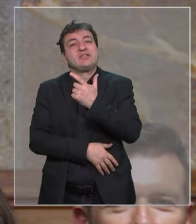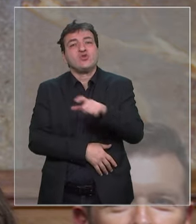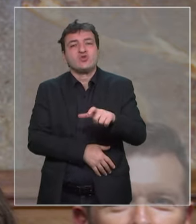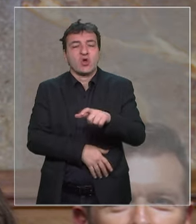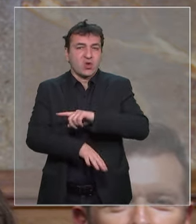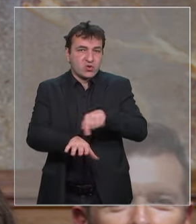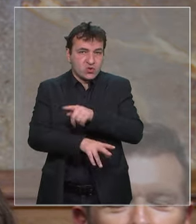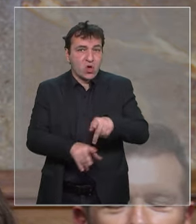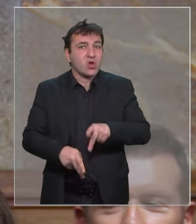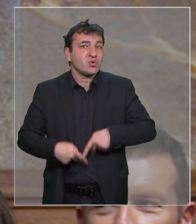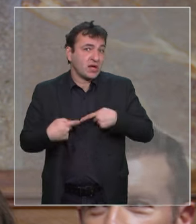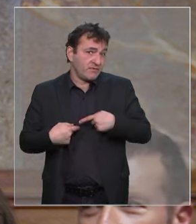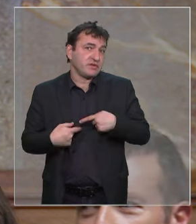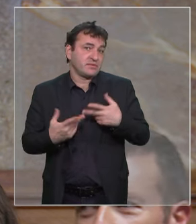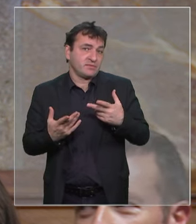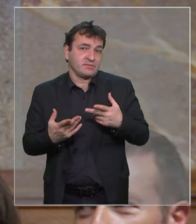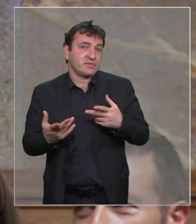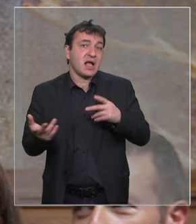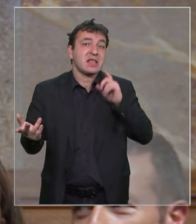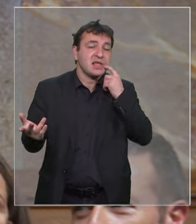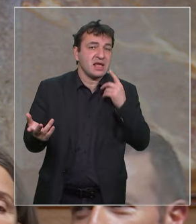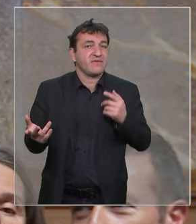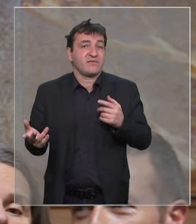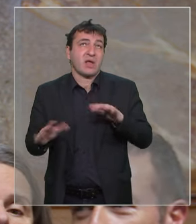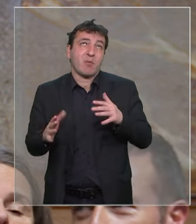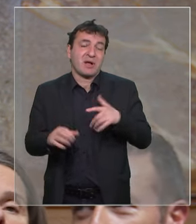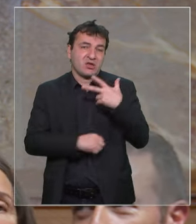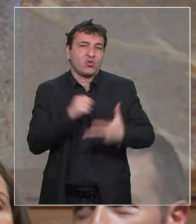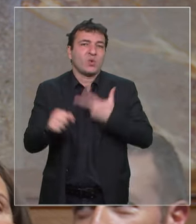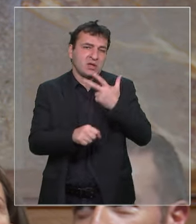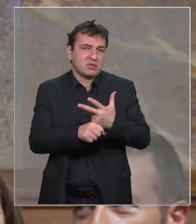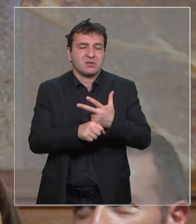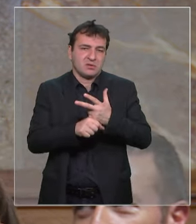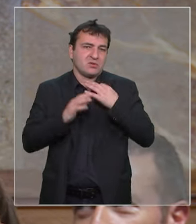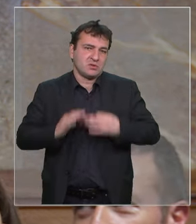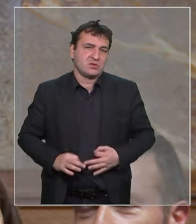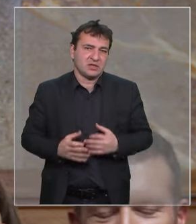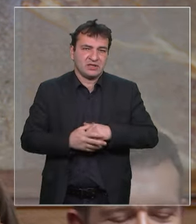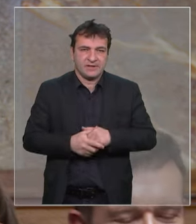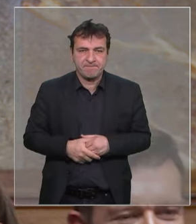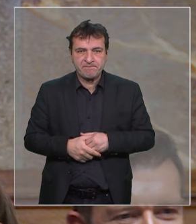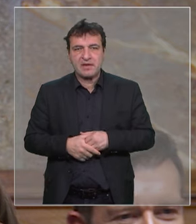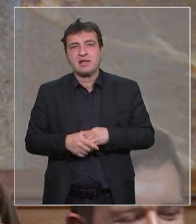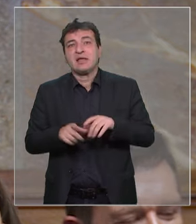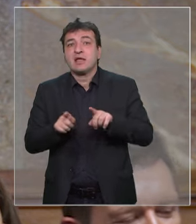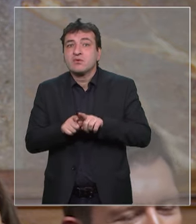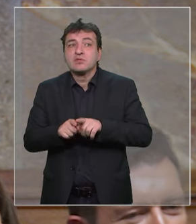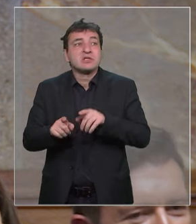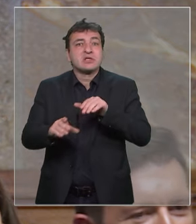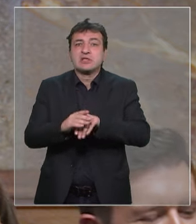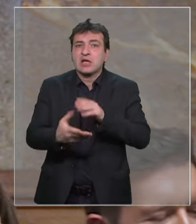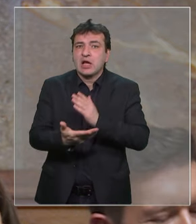3 années scolaires. Des formations initiales qui préparent mal nos enseignants aux meilleures pratiques pédagogiques. L'absence, vous l'avez dit, de manuels dans les